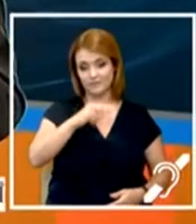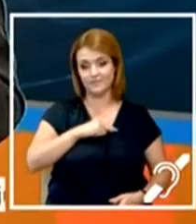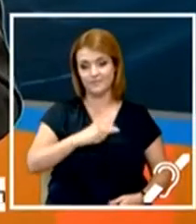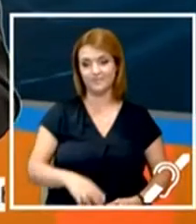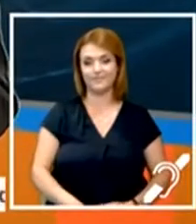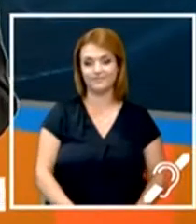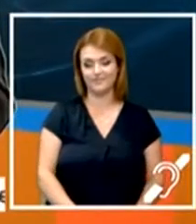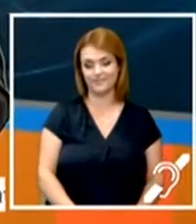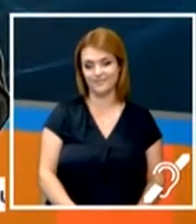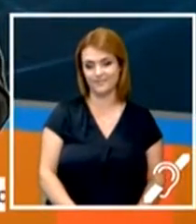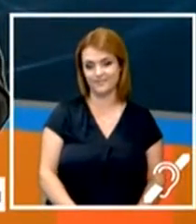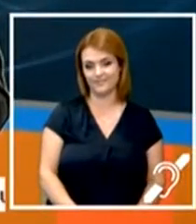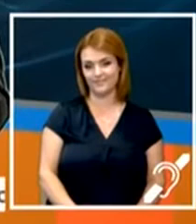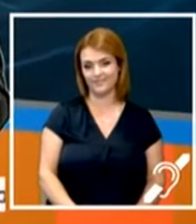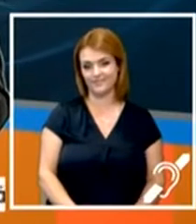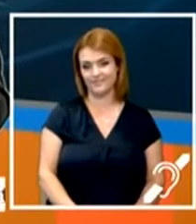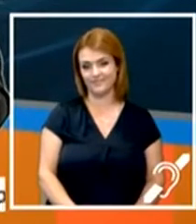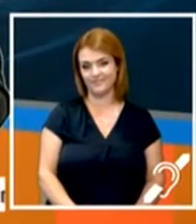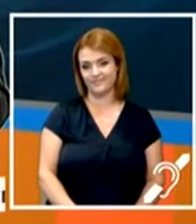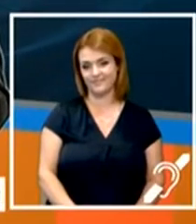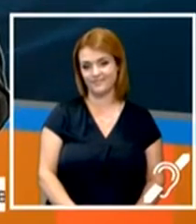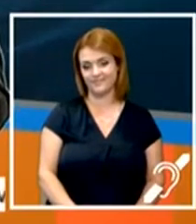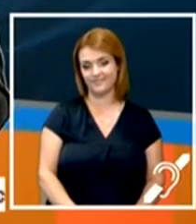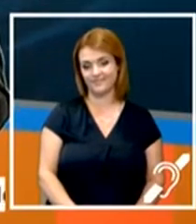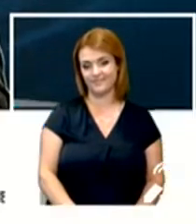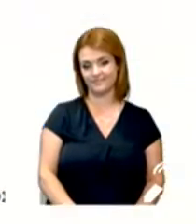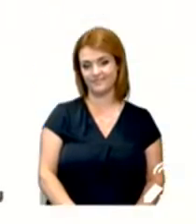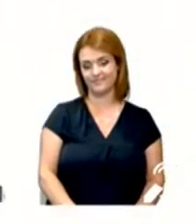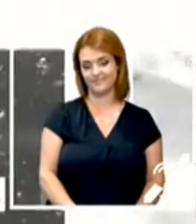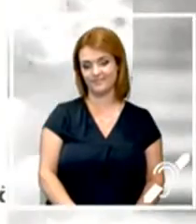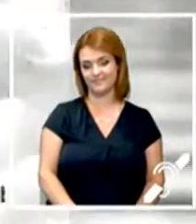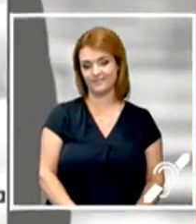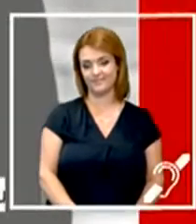mulțumesc pentru atenție. Să ne revedem cu bine. Pe curând!